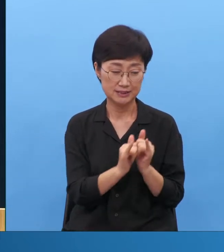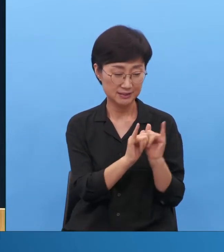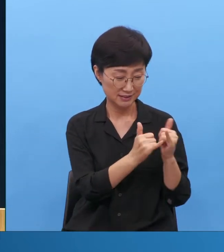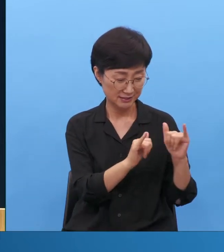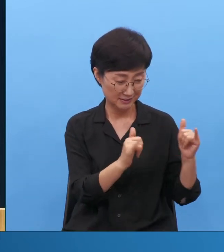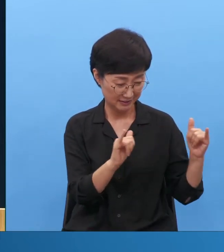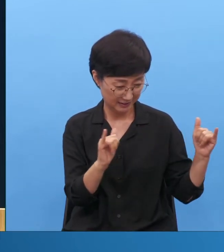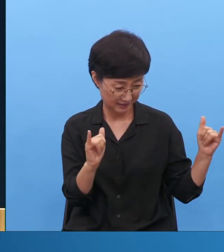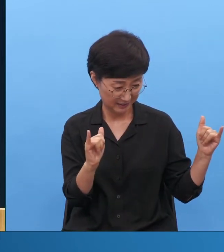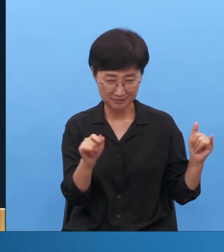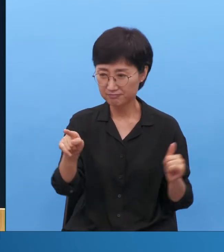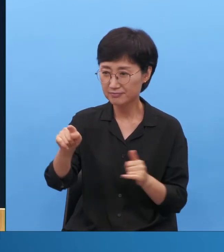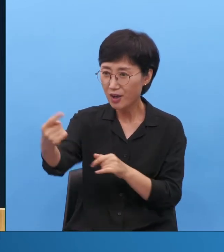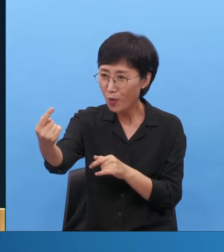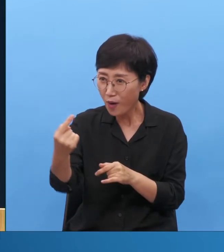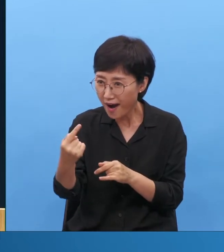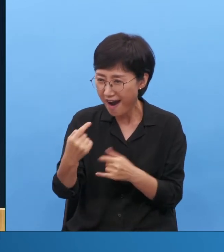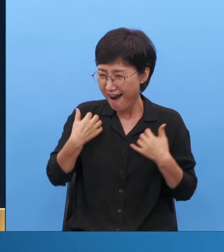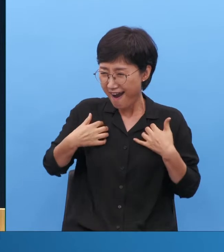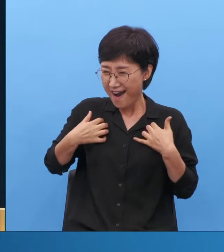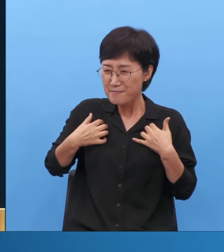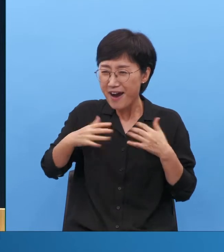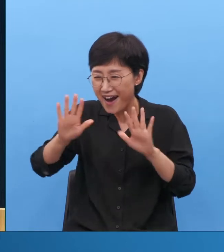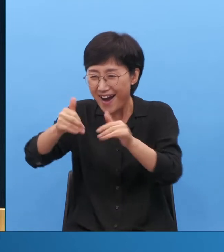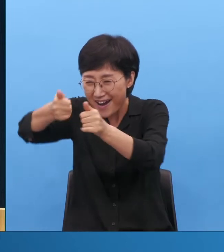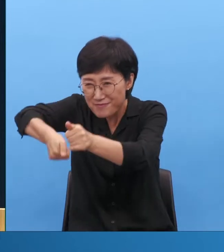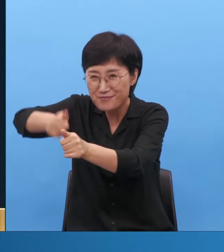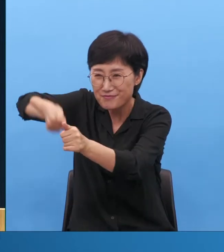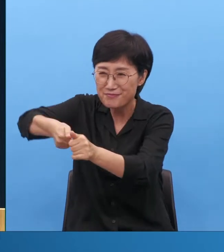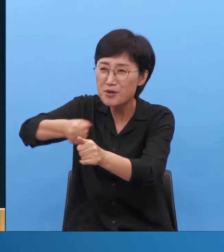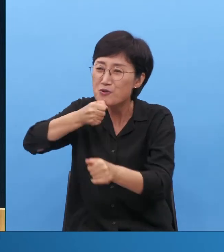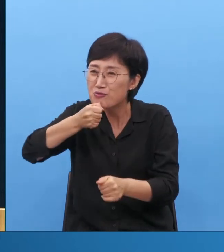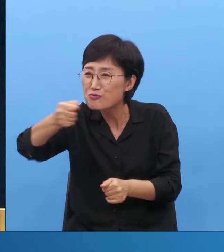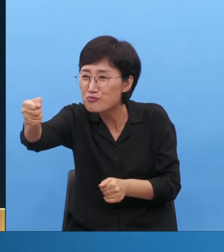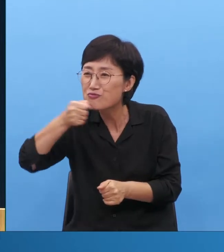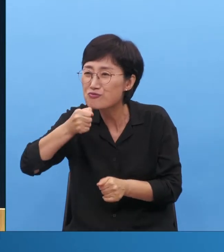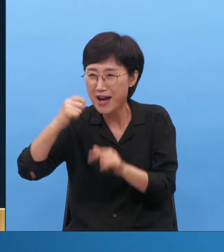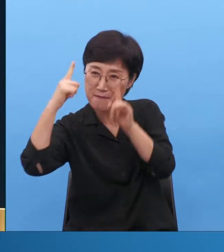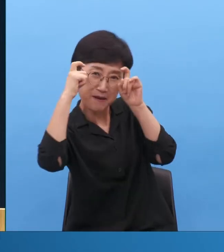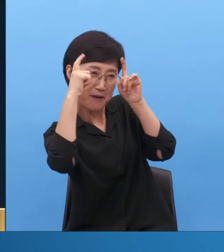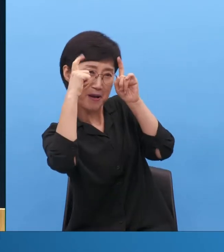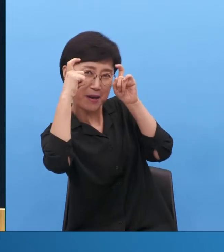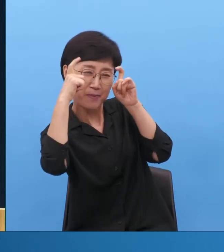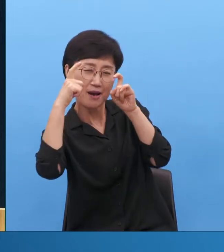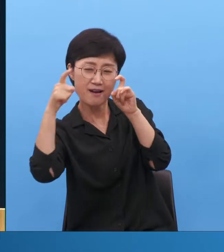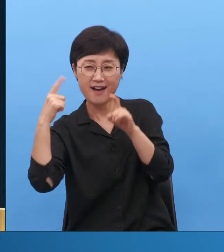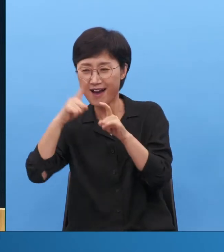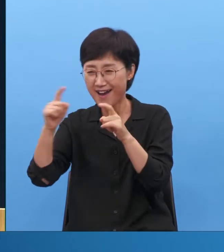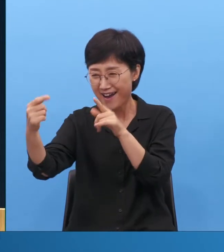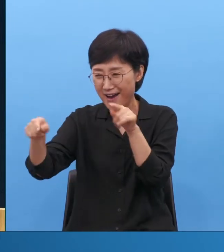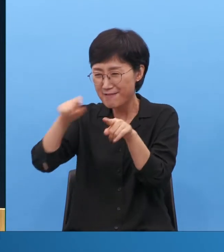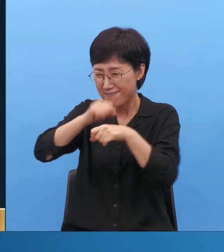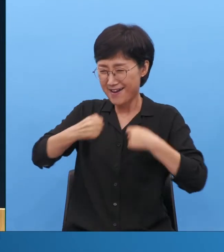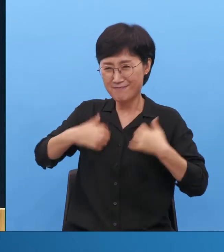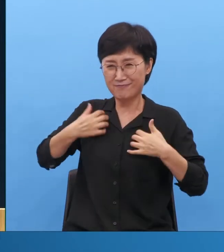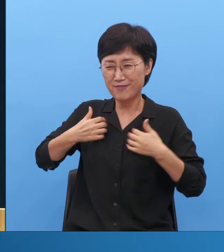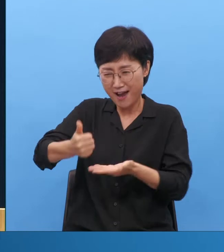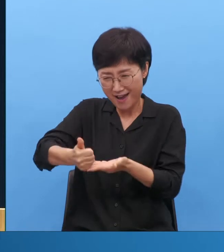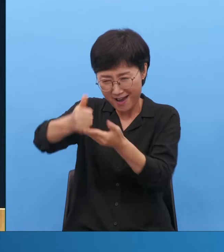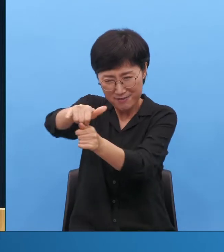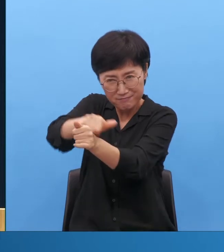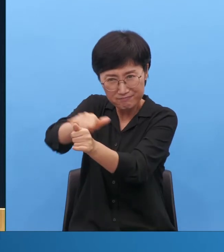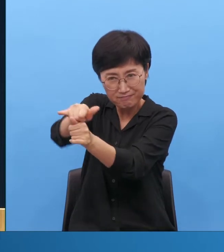요즘 말은 이 사람 나타나면 막 기자들이 가서 무슨 할 말 없습니까 하고 막 사진 찍고 그 정도 되는 사람입니다. So in modern times, if this kind